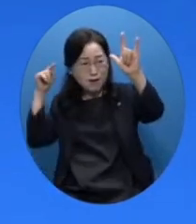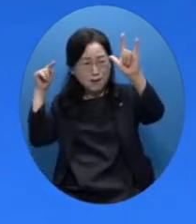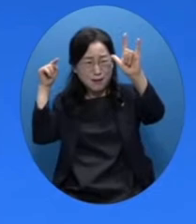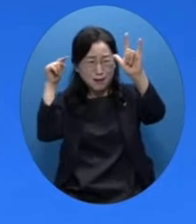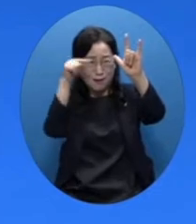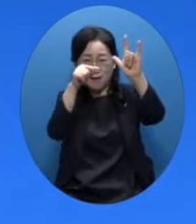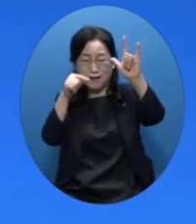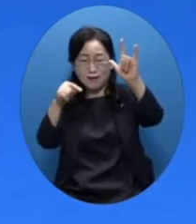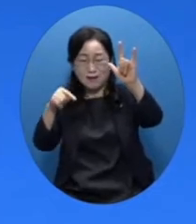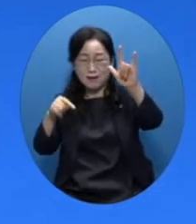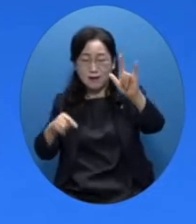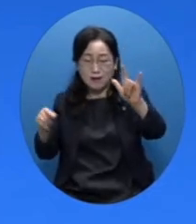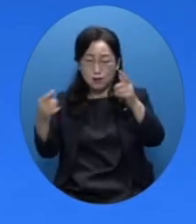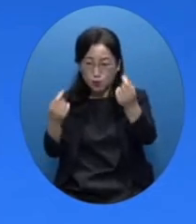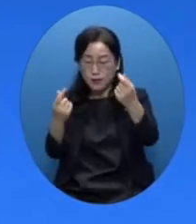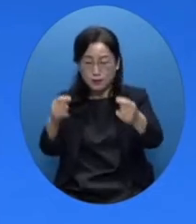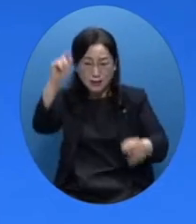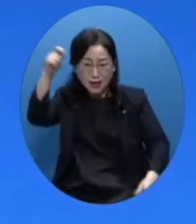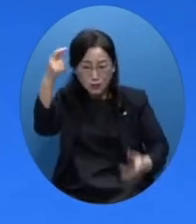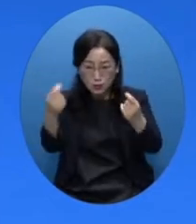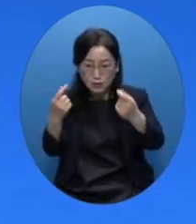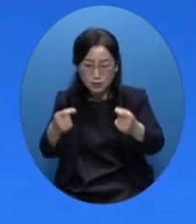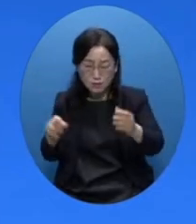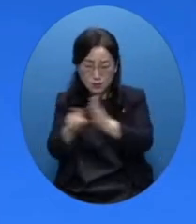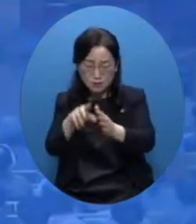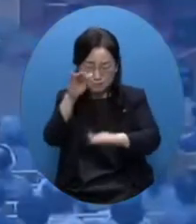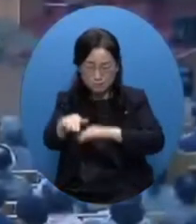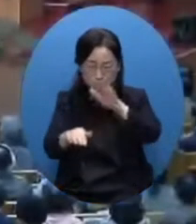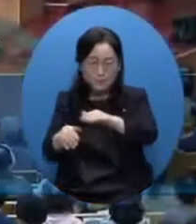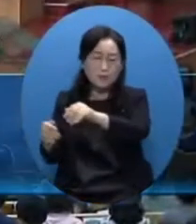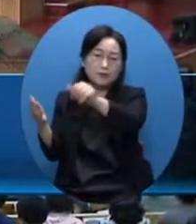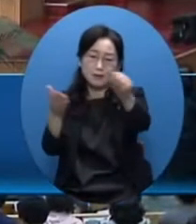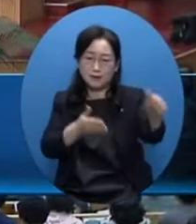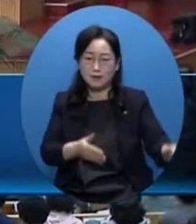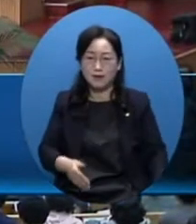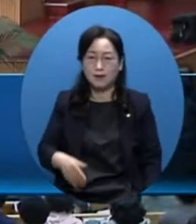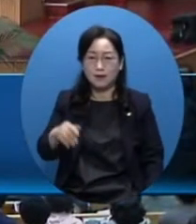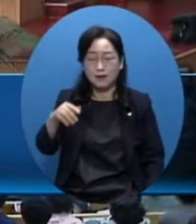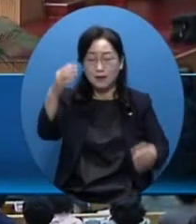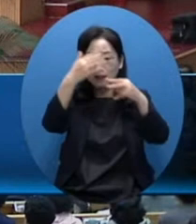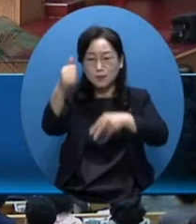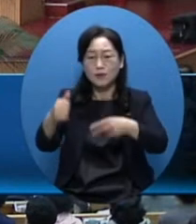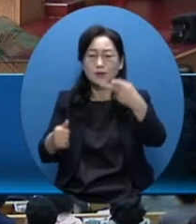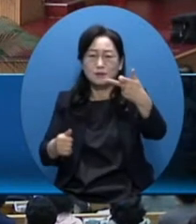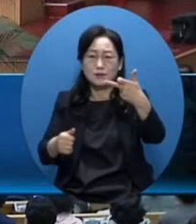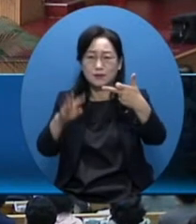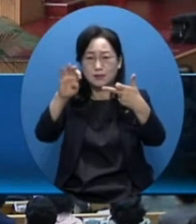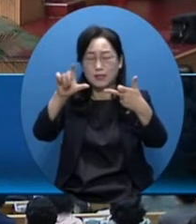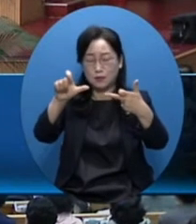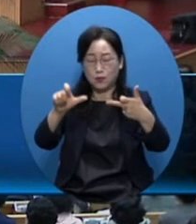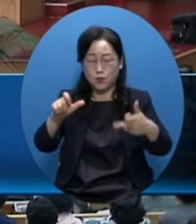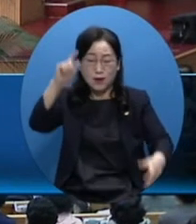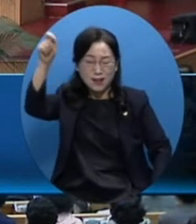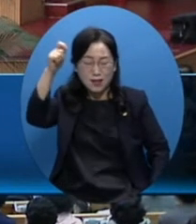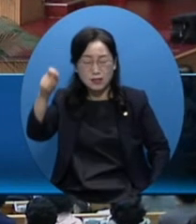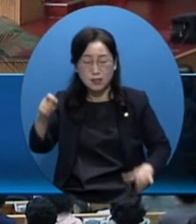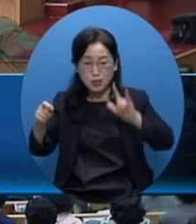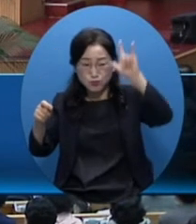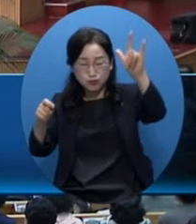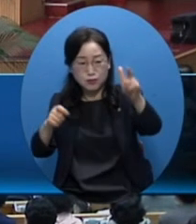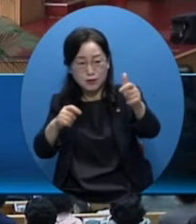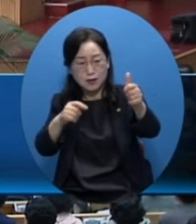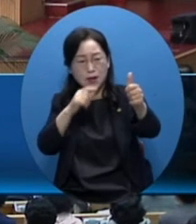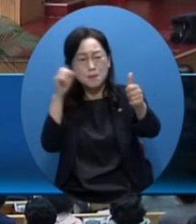믿음으로 전재 나가야 할 것입니다 사무엘상 10장 45절 입니다 다윗이 블레셋 사람에게 이르되 너는 칼과